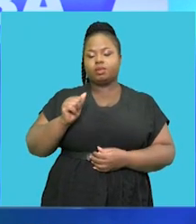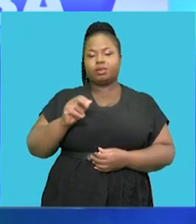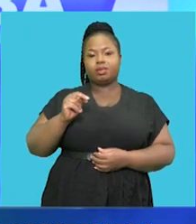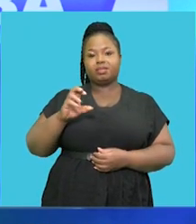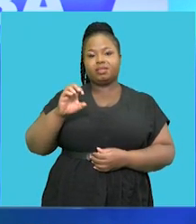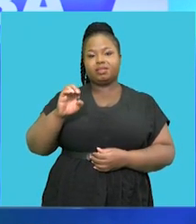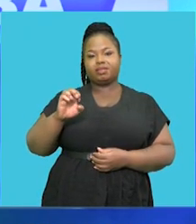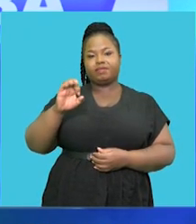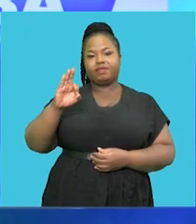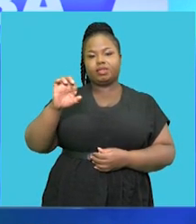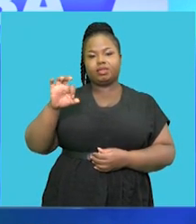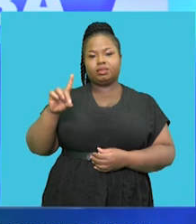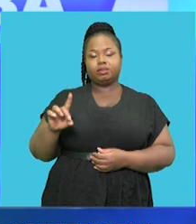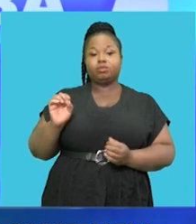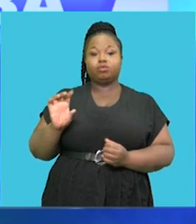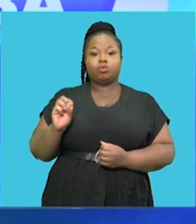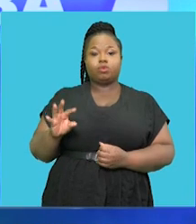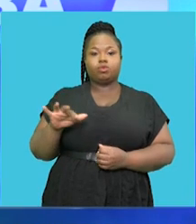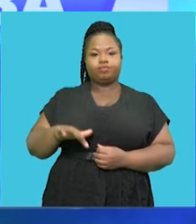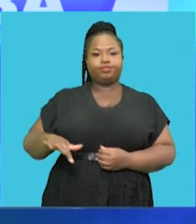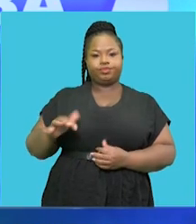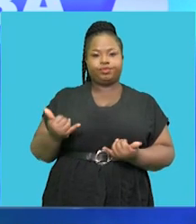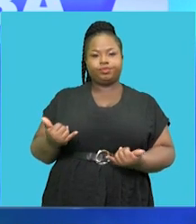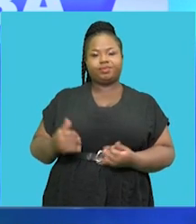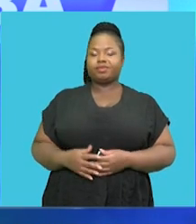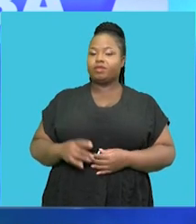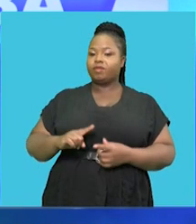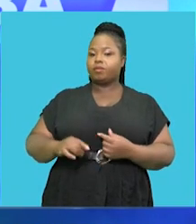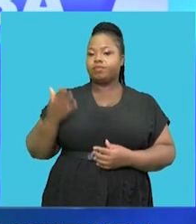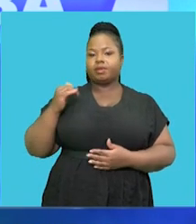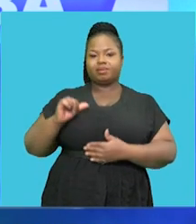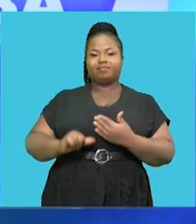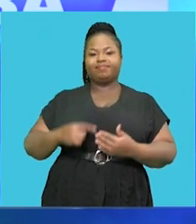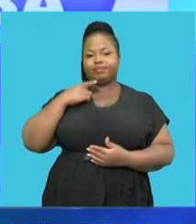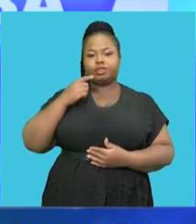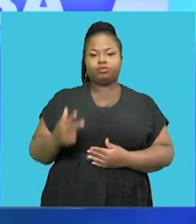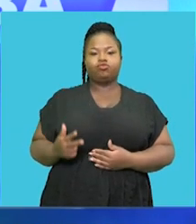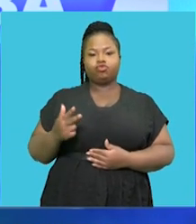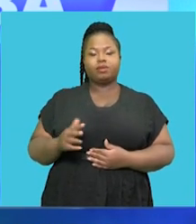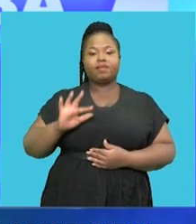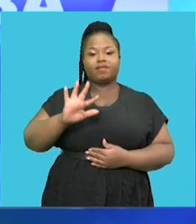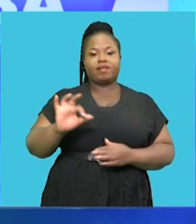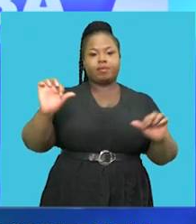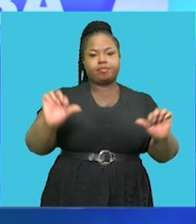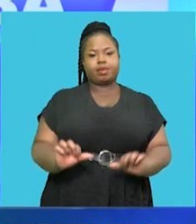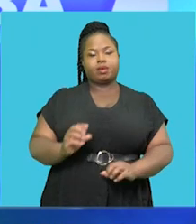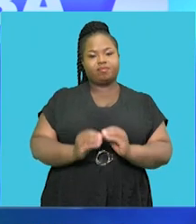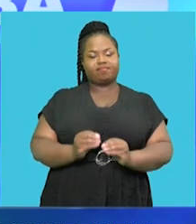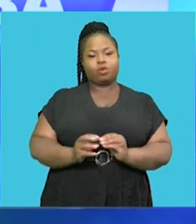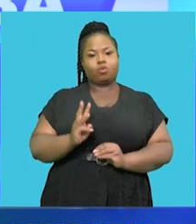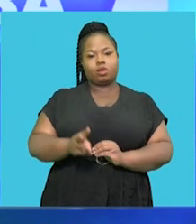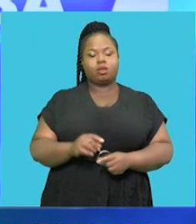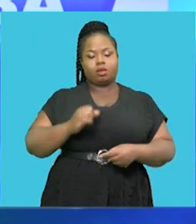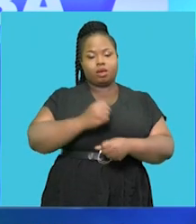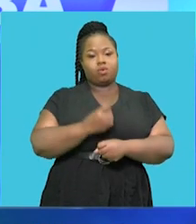namuhle ekuseni. Kusukela ngenyanga eyedlule, le nhlangano imemezeleke ukubuyiselwa kweziteshi zezitimela ezinhlanu eGoli,